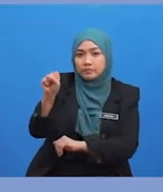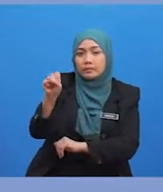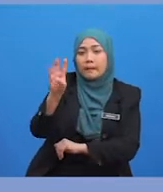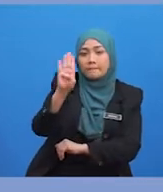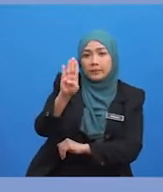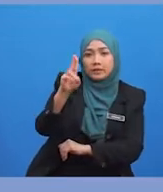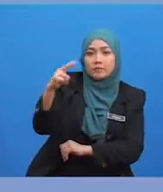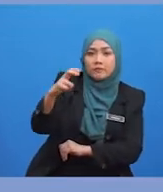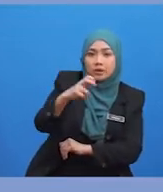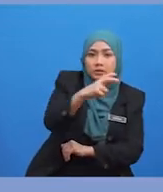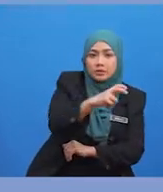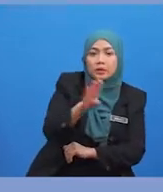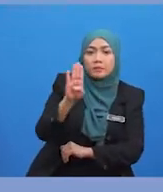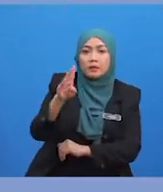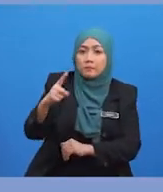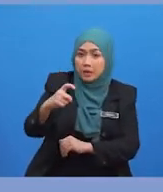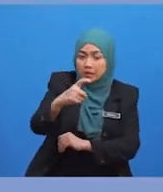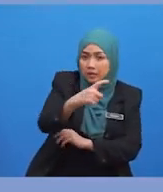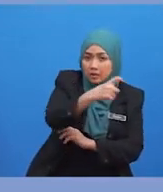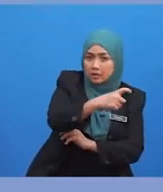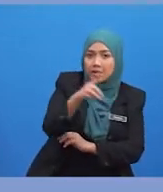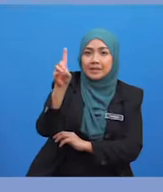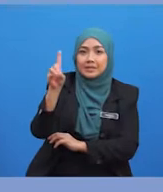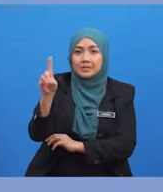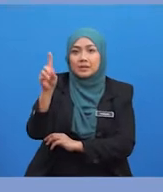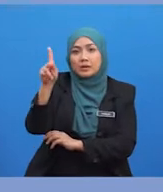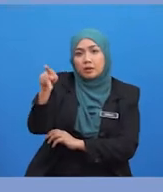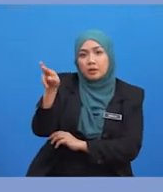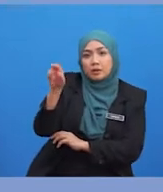C. Bakteria, D. Protozoa.